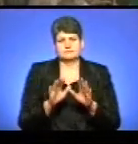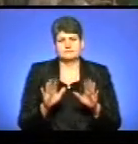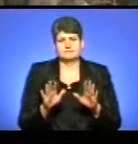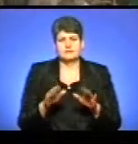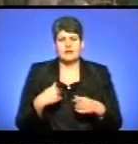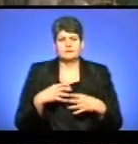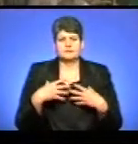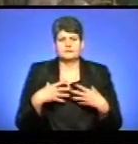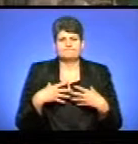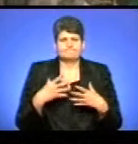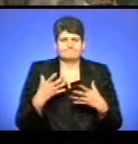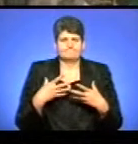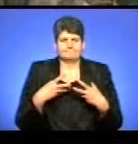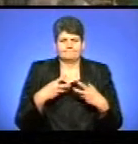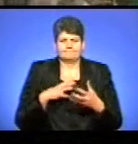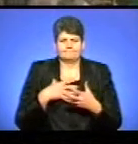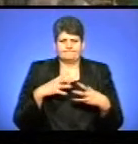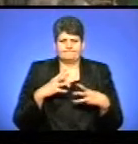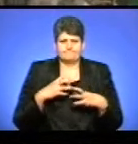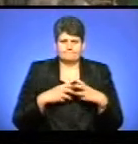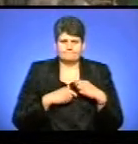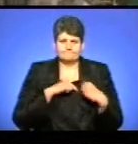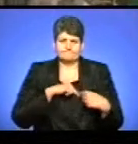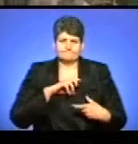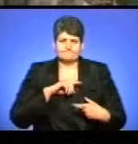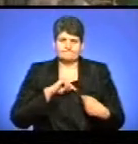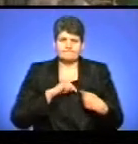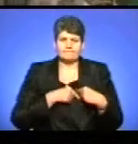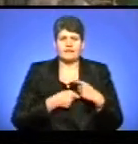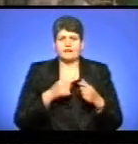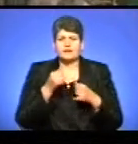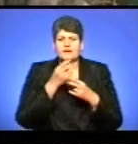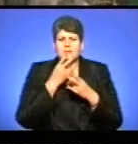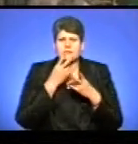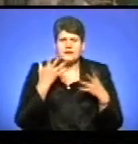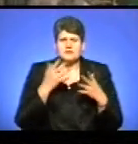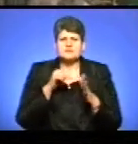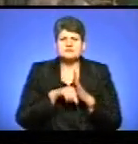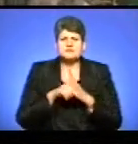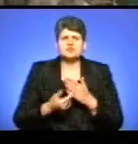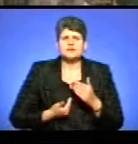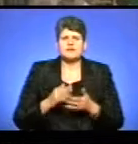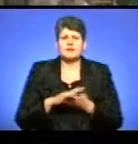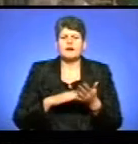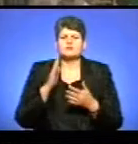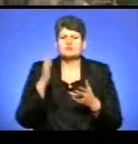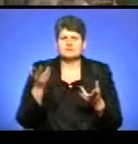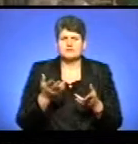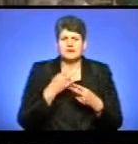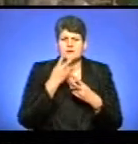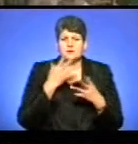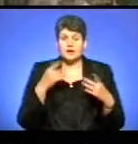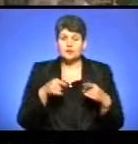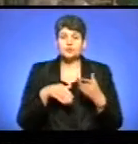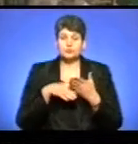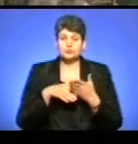був розчавлений, вбитий, і я не бачив подальшого смислу свого життя, що далі робити. І тут мені